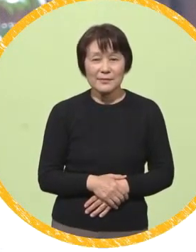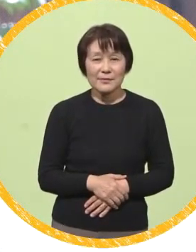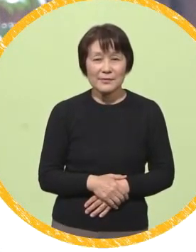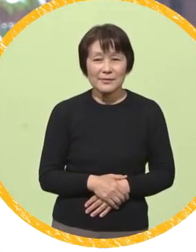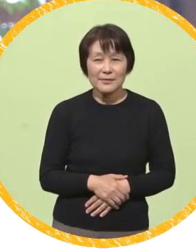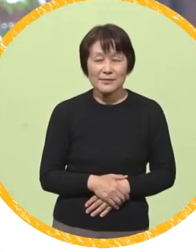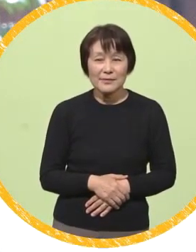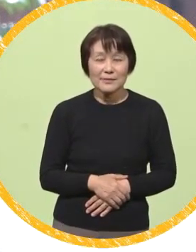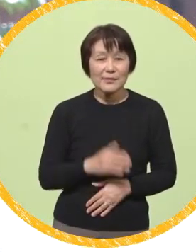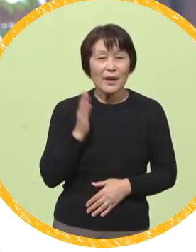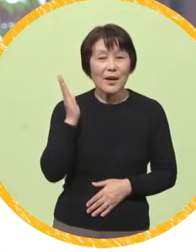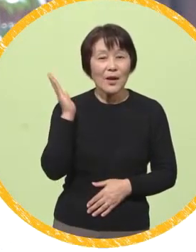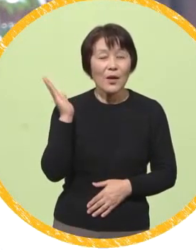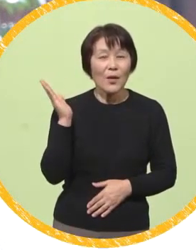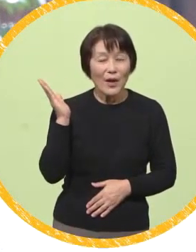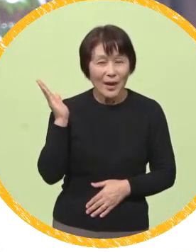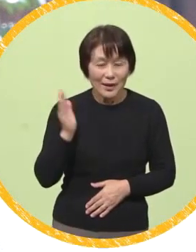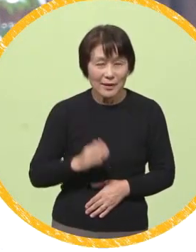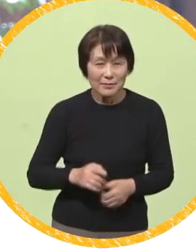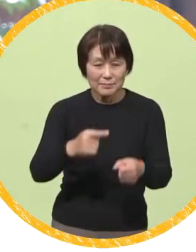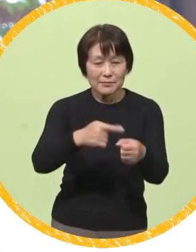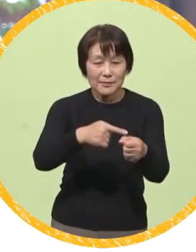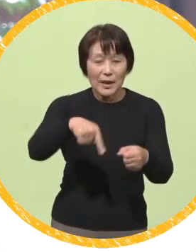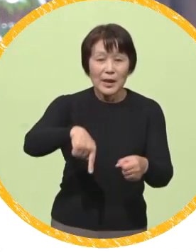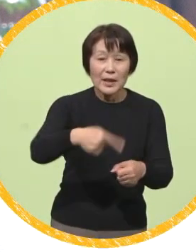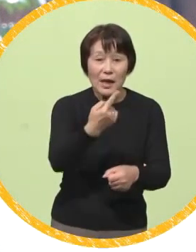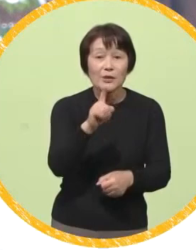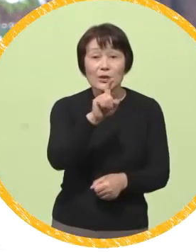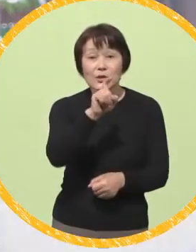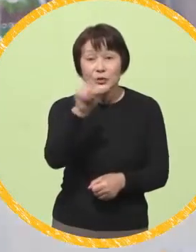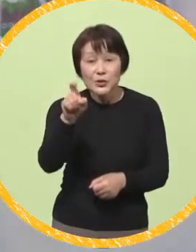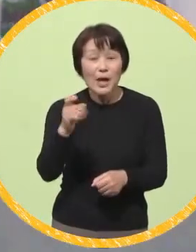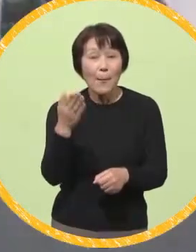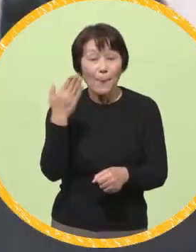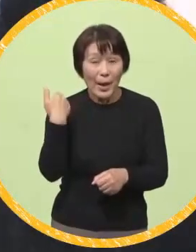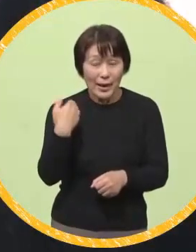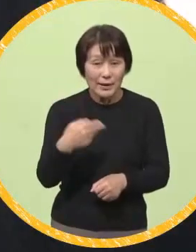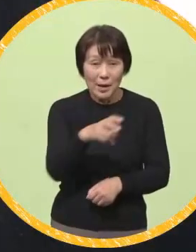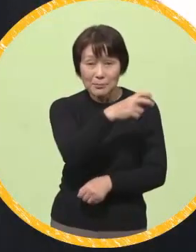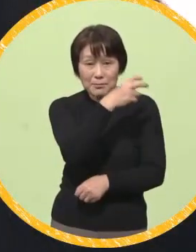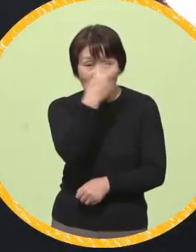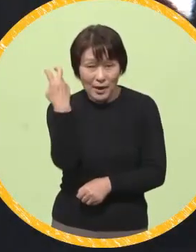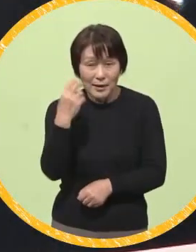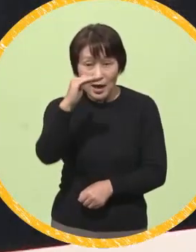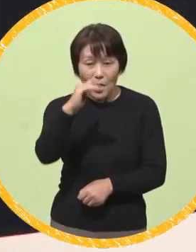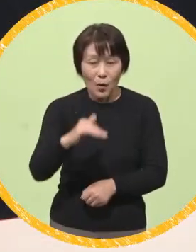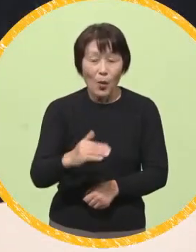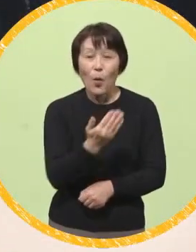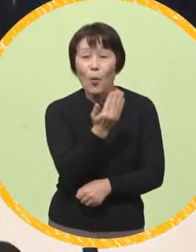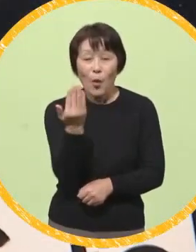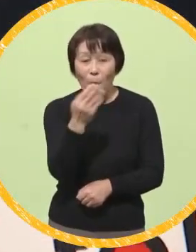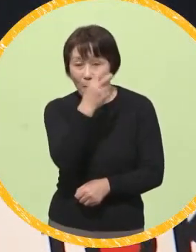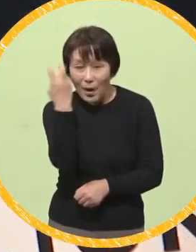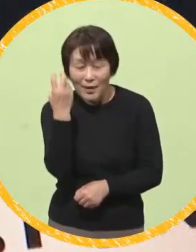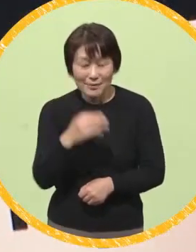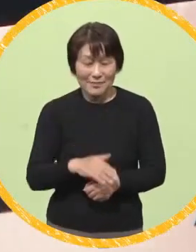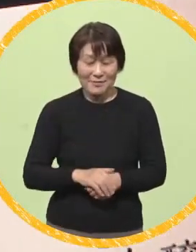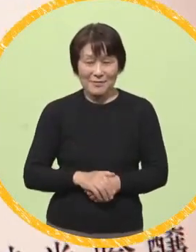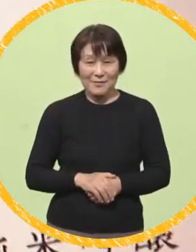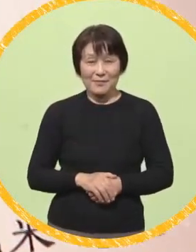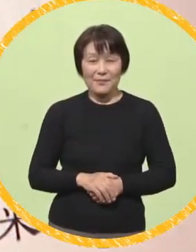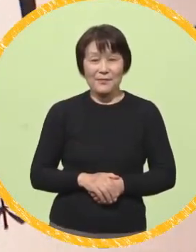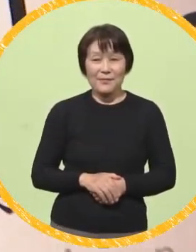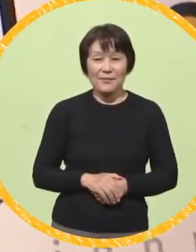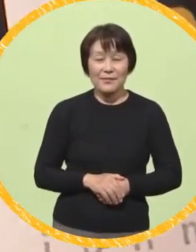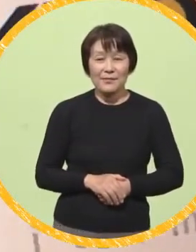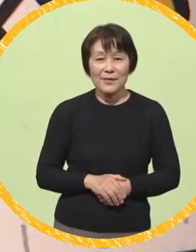そして最後にとっておきのお酒、110年前に発見された幻の酵母を使った人気のお酒をご紹介して